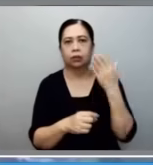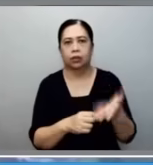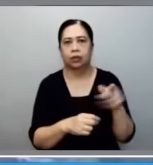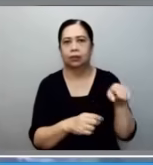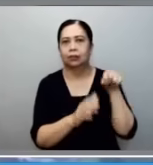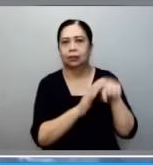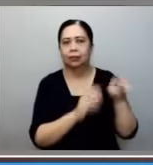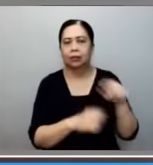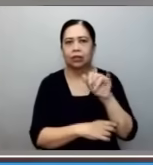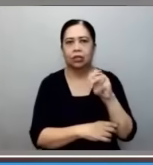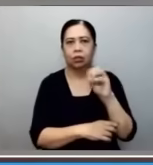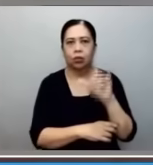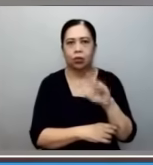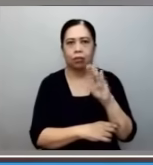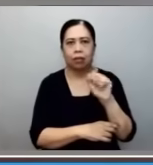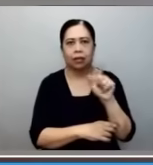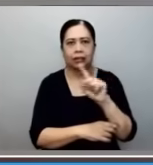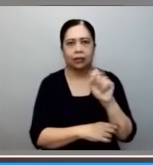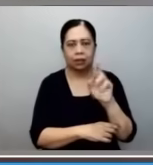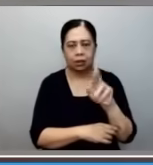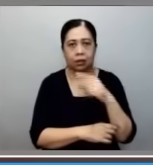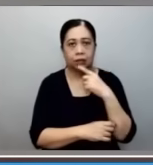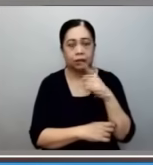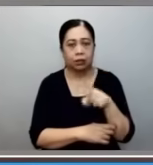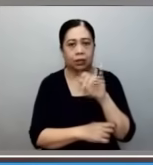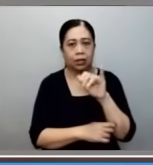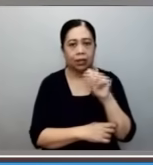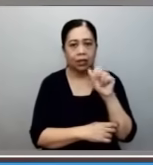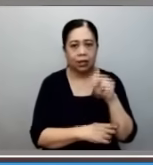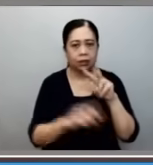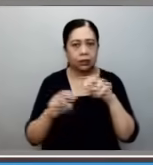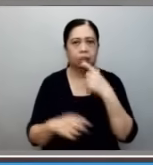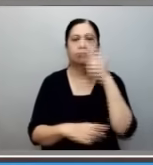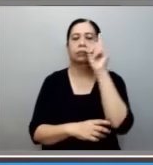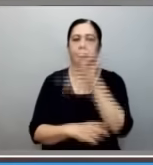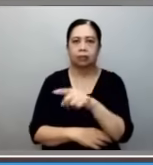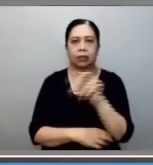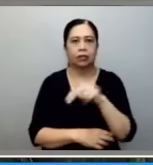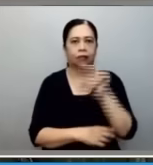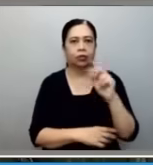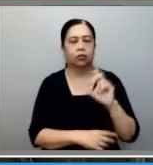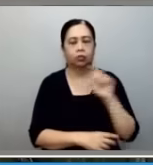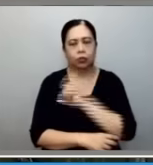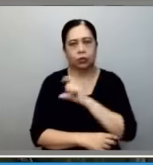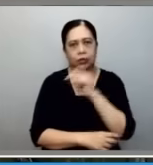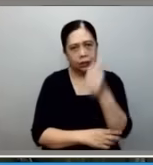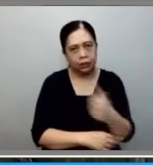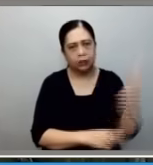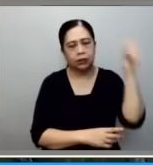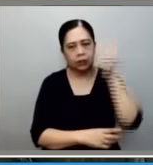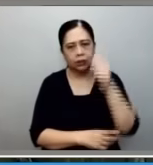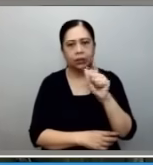Baltazar. Ayon sa imbestigasyon ng IAS o IAS, iniutos umano ni Navotas Police Chief Colonel Alan Umipig